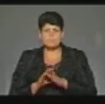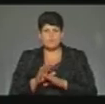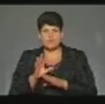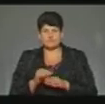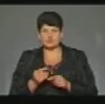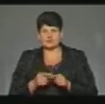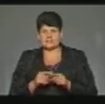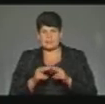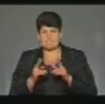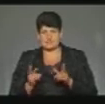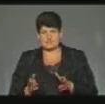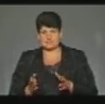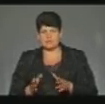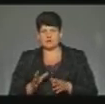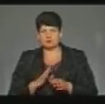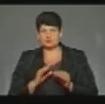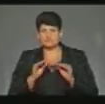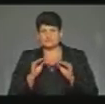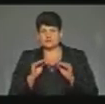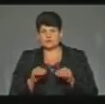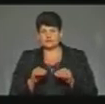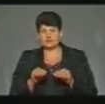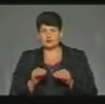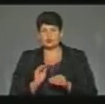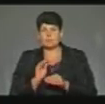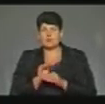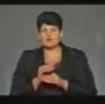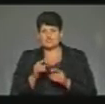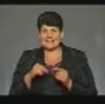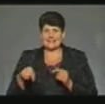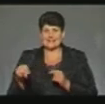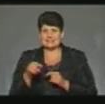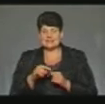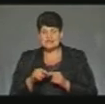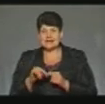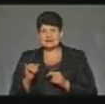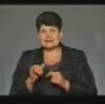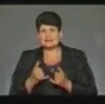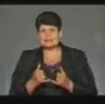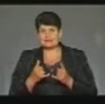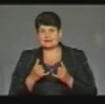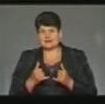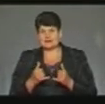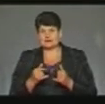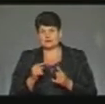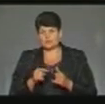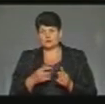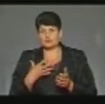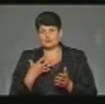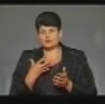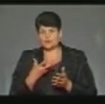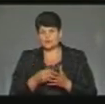міст. Було встановлено там додаткове кільце для розгрузки і для, знову ж таки, воно свою, як